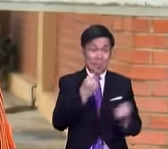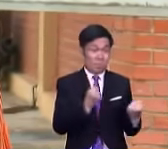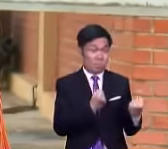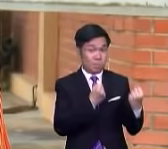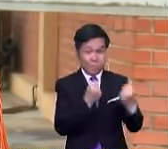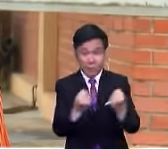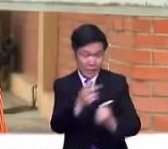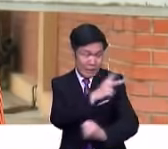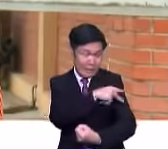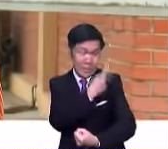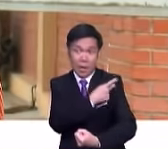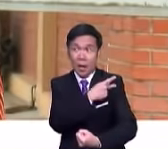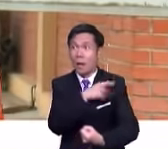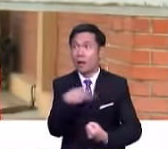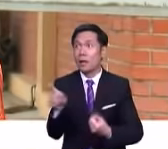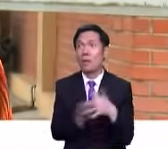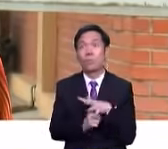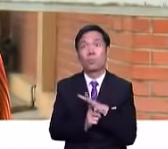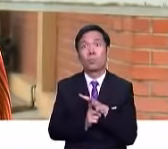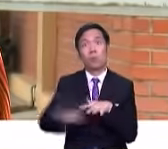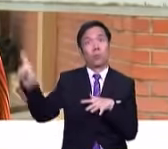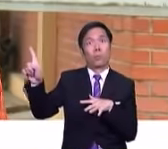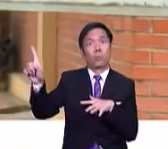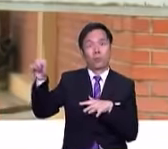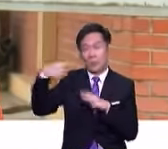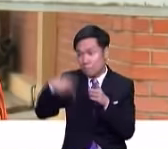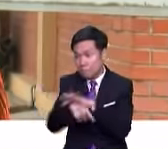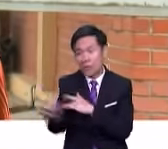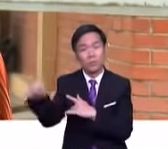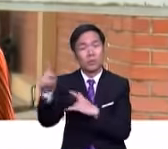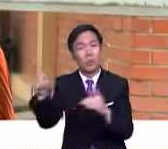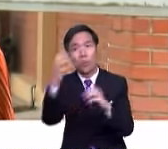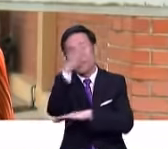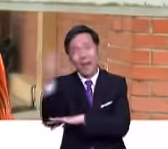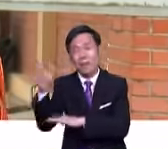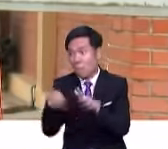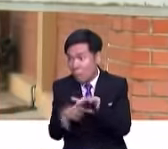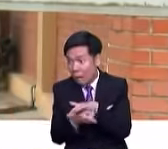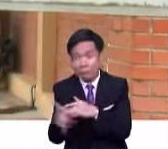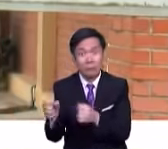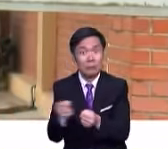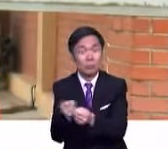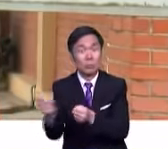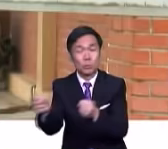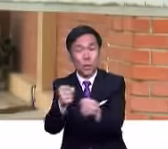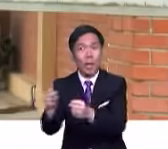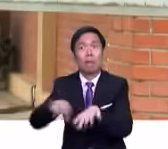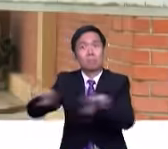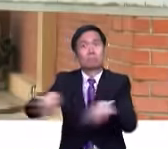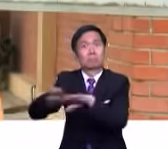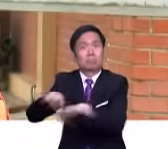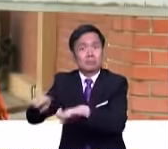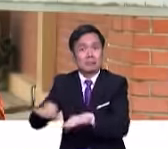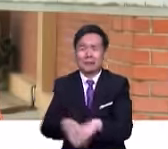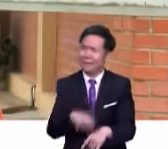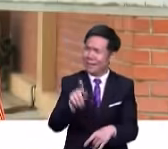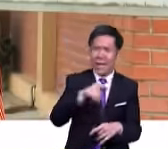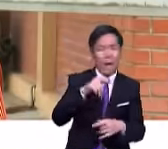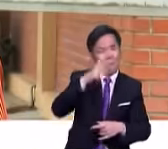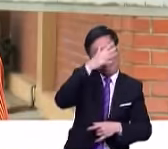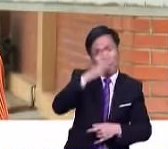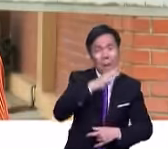lari. Lari ke hutan, lari ke sungai. Kadang-kadang ibu bapa mak dia bawa anak dia ke